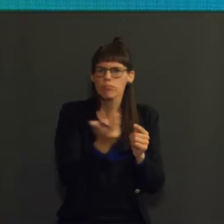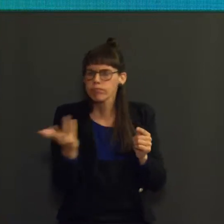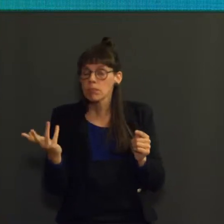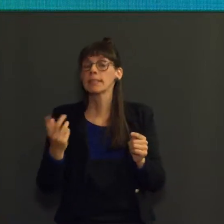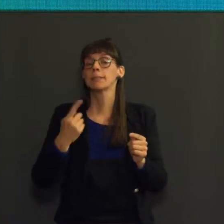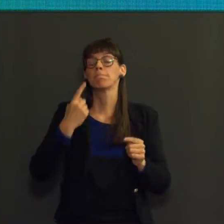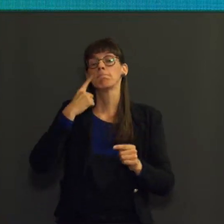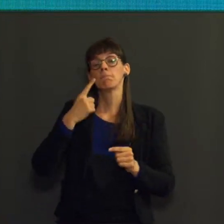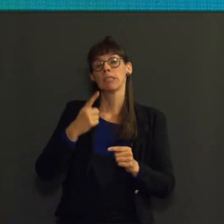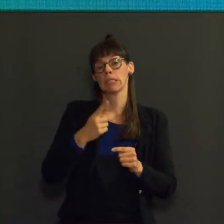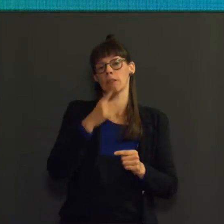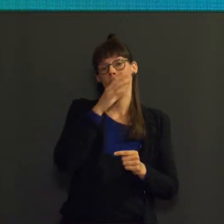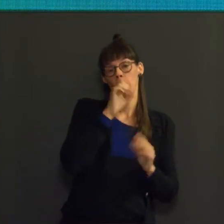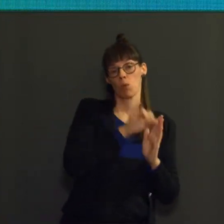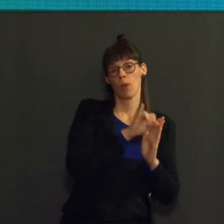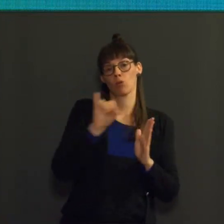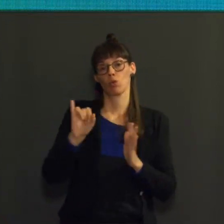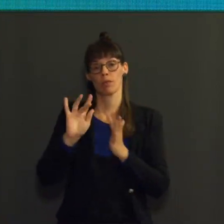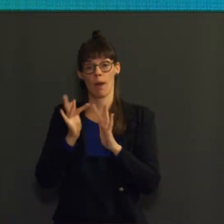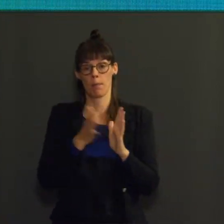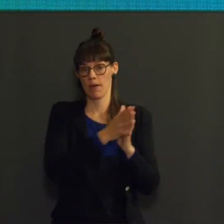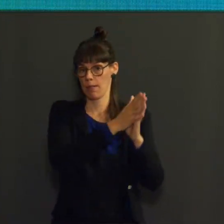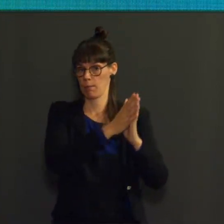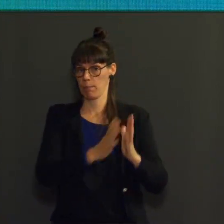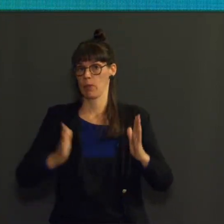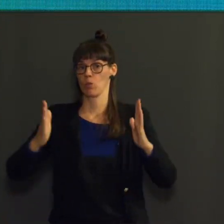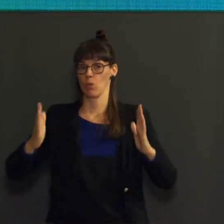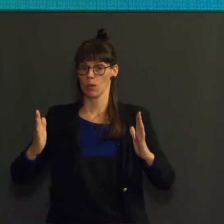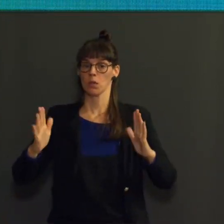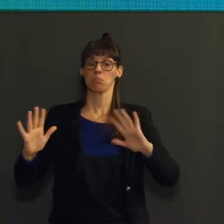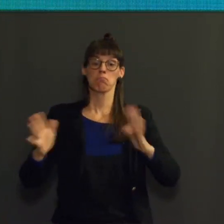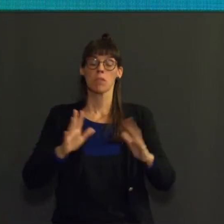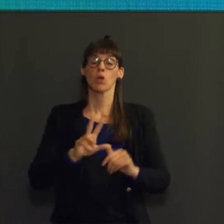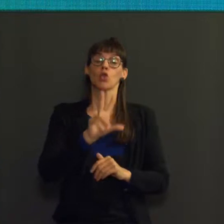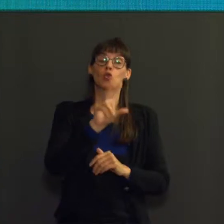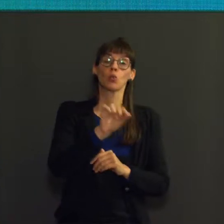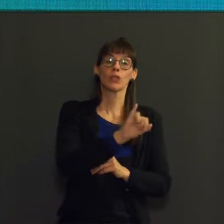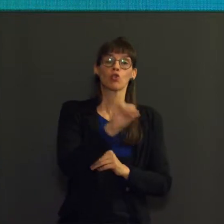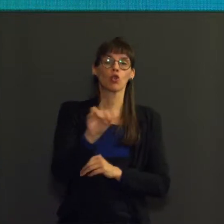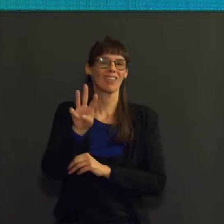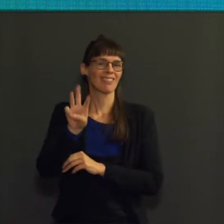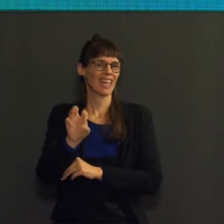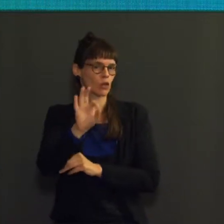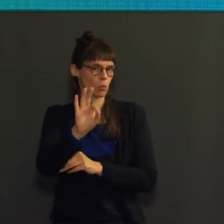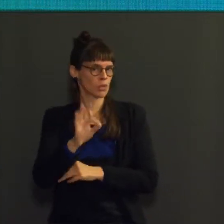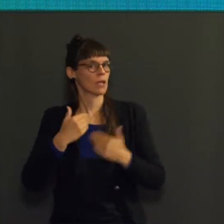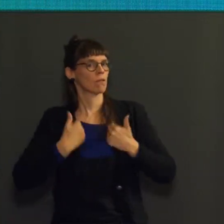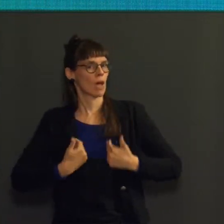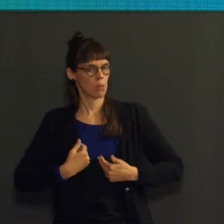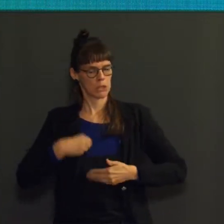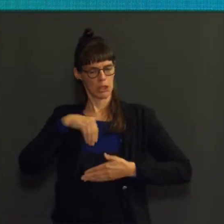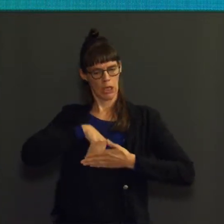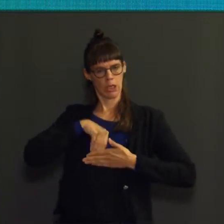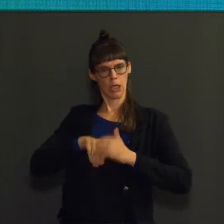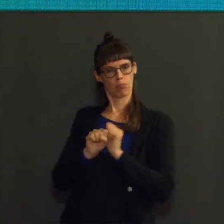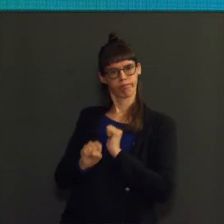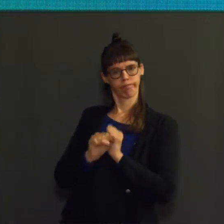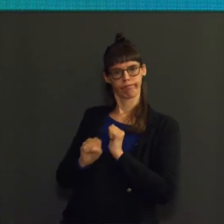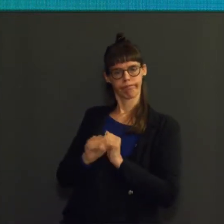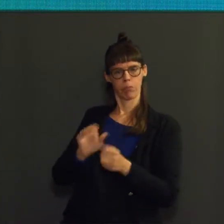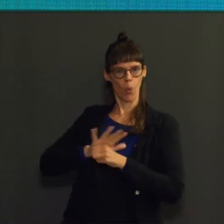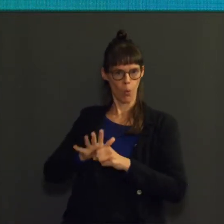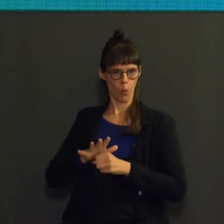de periode februari-april ongeveer 20% tot 30% van de mensen antistoffen heeft tegen